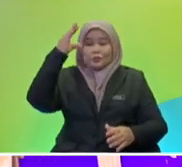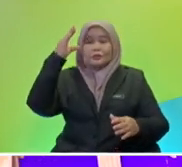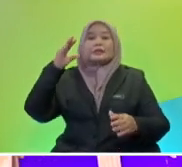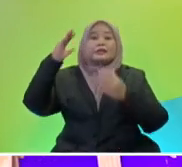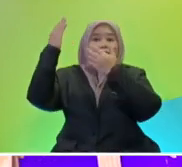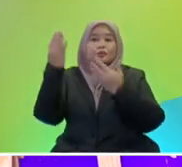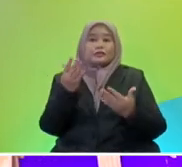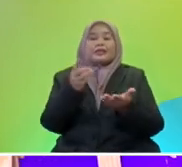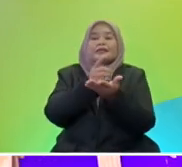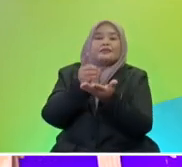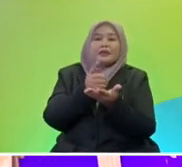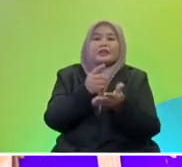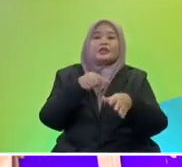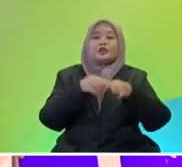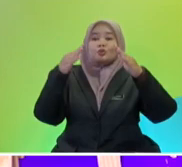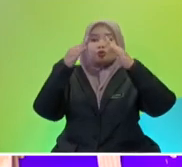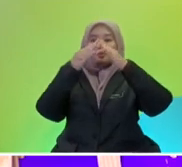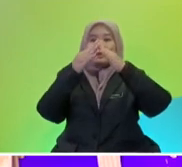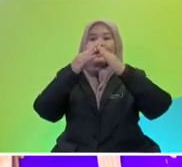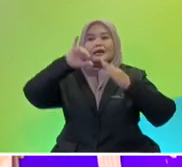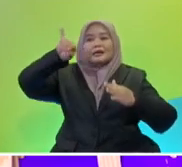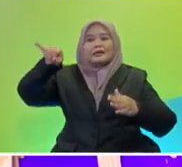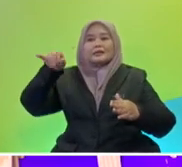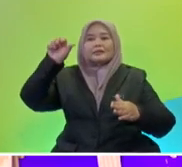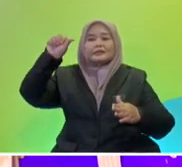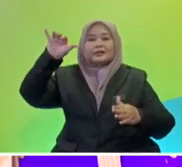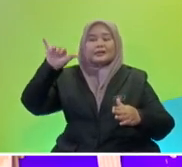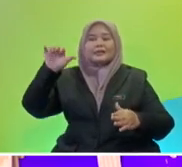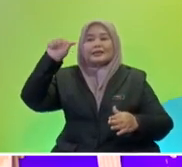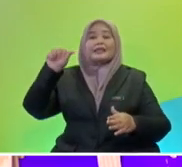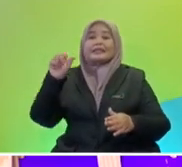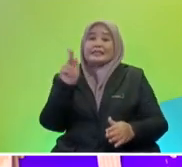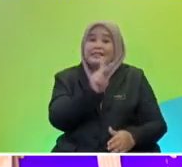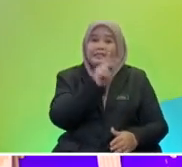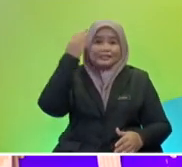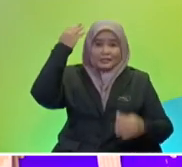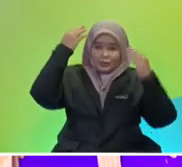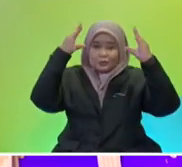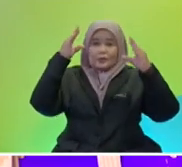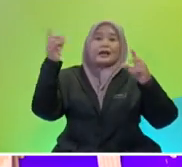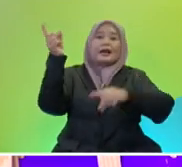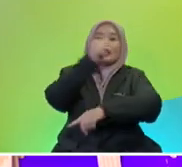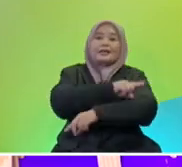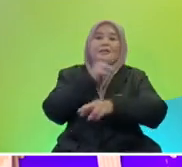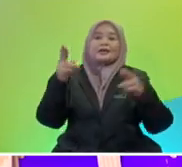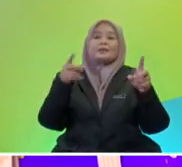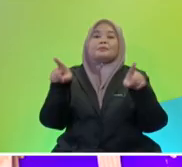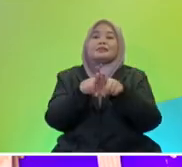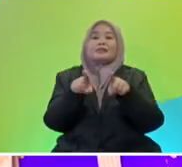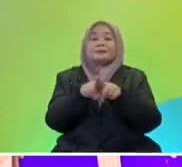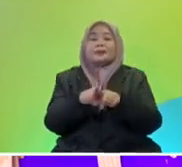dipawali di rumah Jaya Oke di sebelah kiri bersama